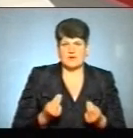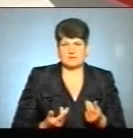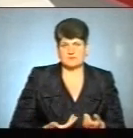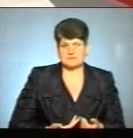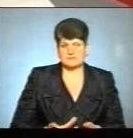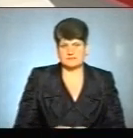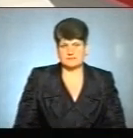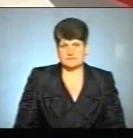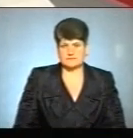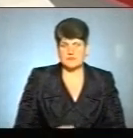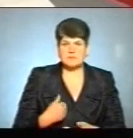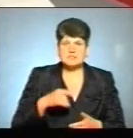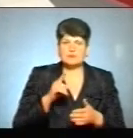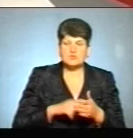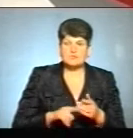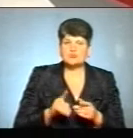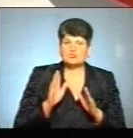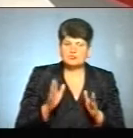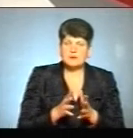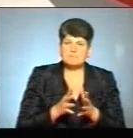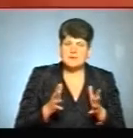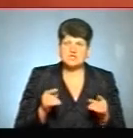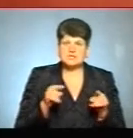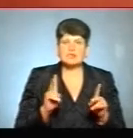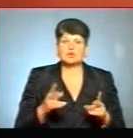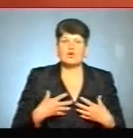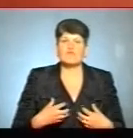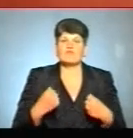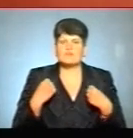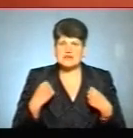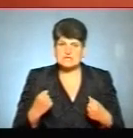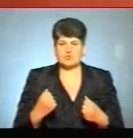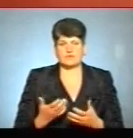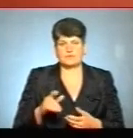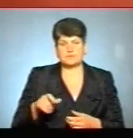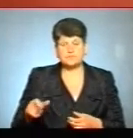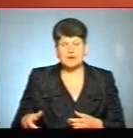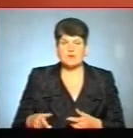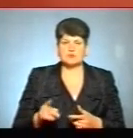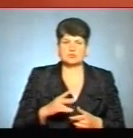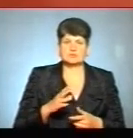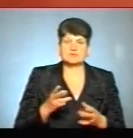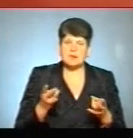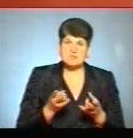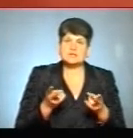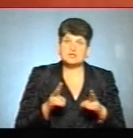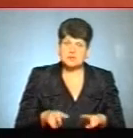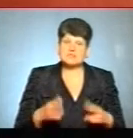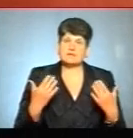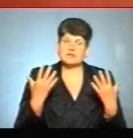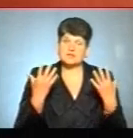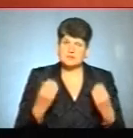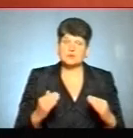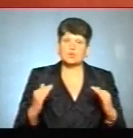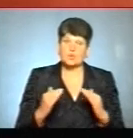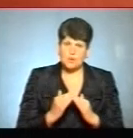життям. Ми сподіваємося, що буде якомога більше тих, хто виздоровів. А щоб так і було, потрібно залишатися цими вихідними в першу